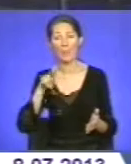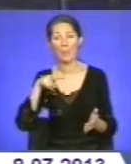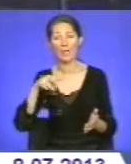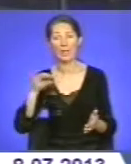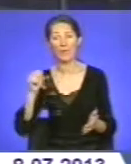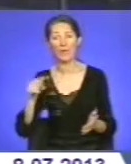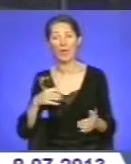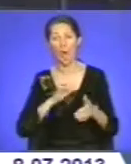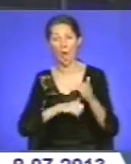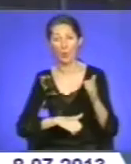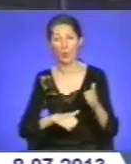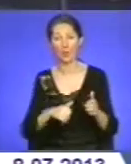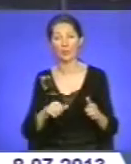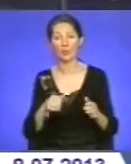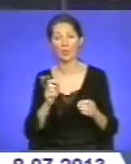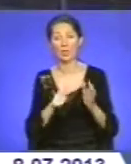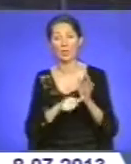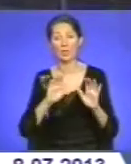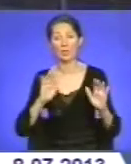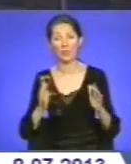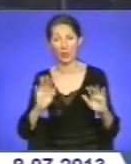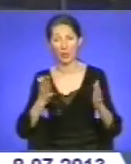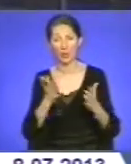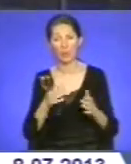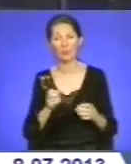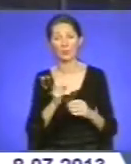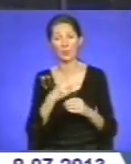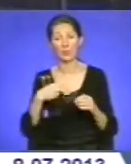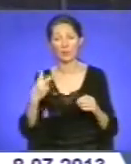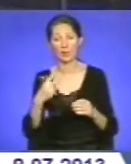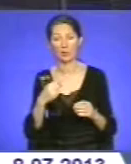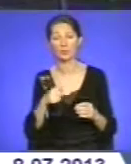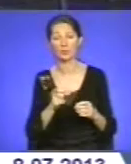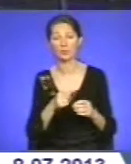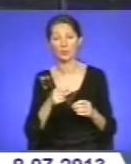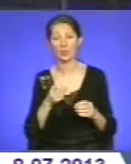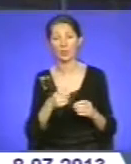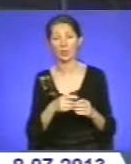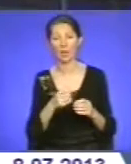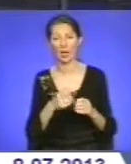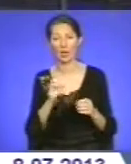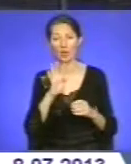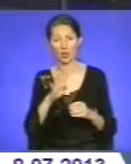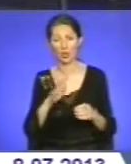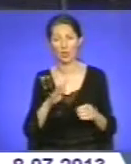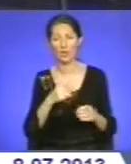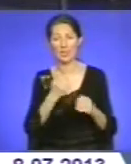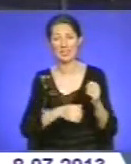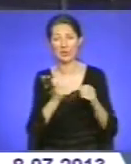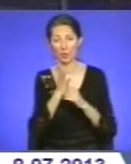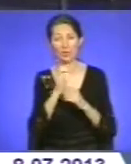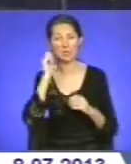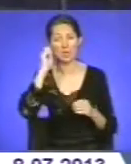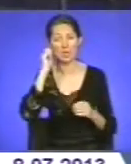6 випадків, у 2012 – 4. Серед 14-річних у 2011 – 1 аборт. Тернопільські